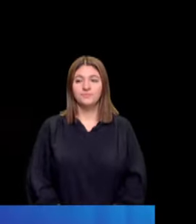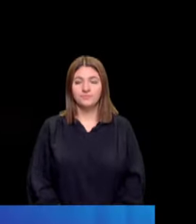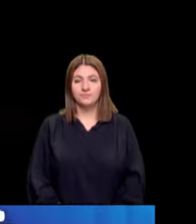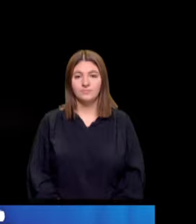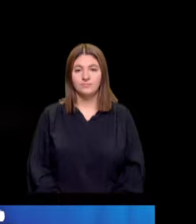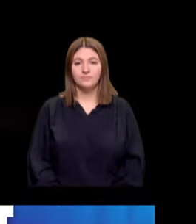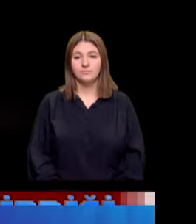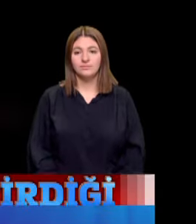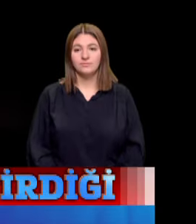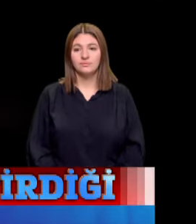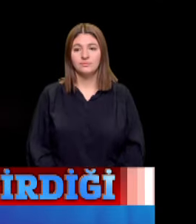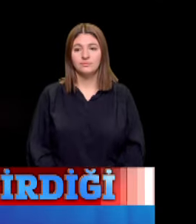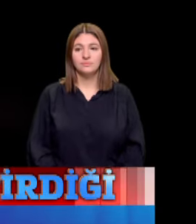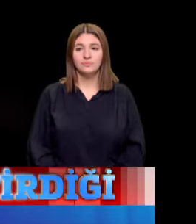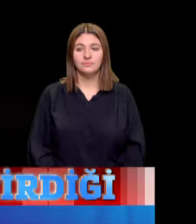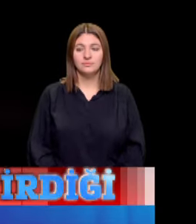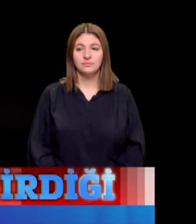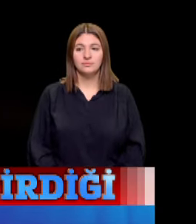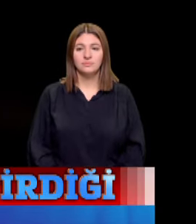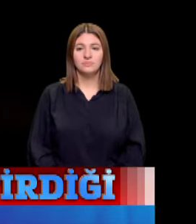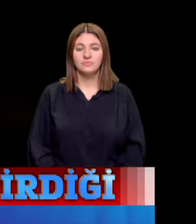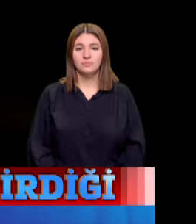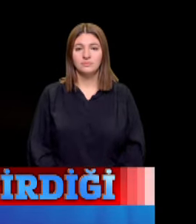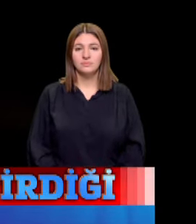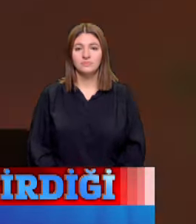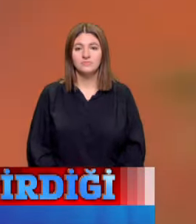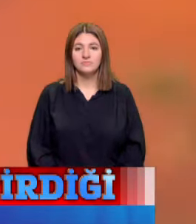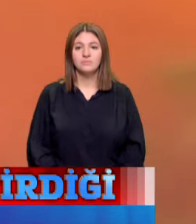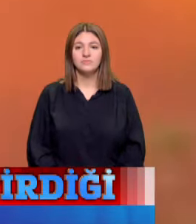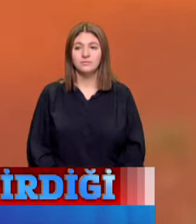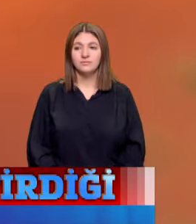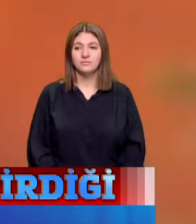Çok geniş alana yayılan yangın kontrol altına henüz alınamadı.